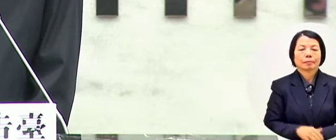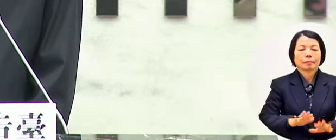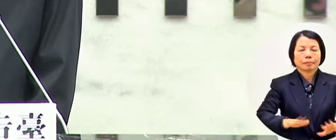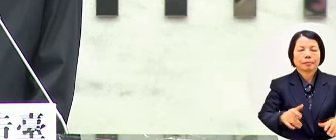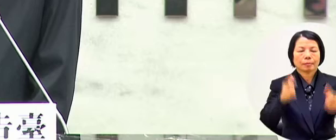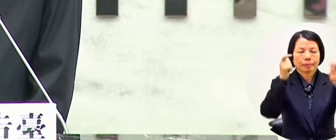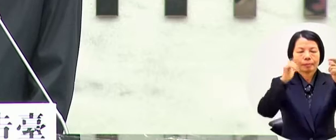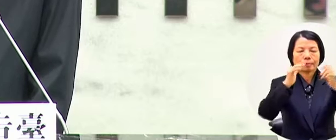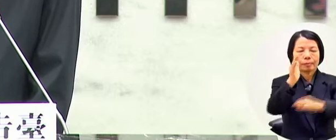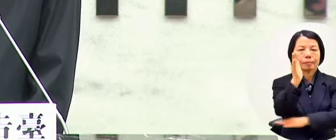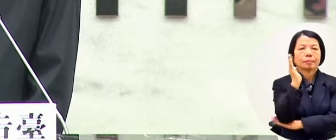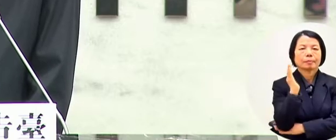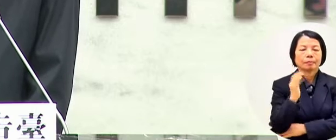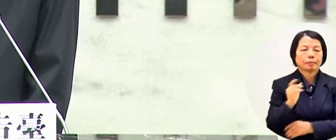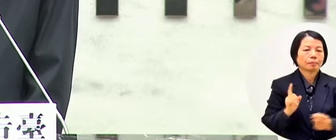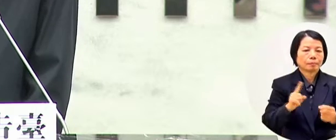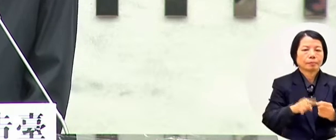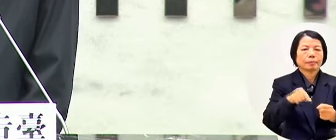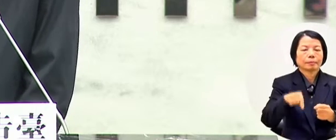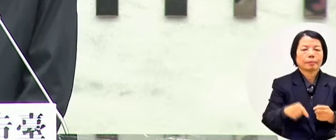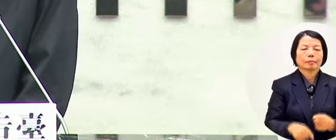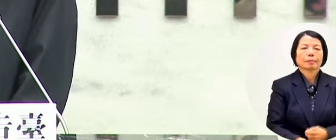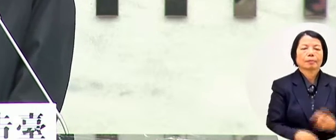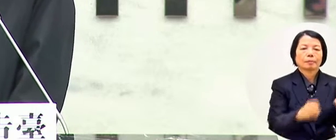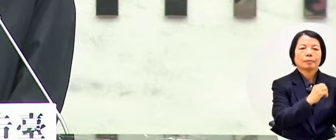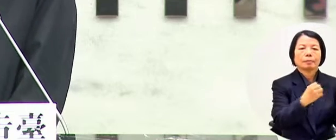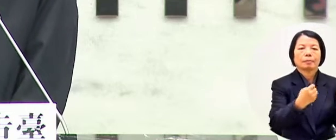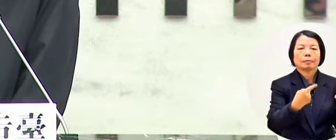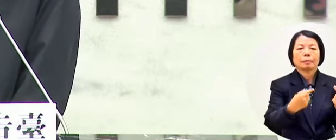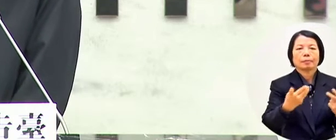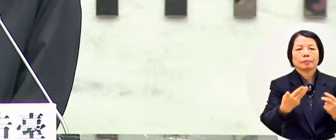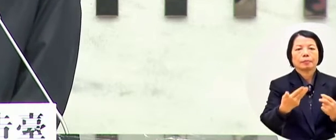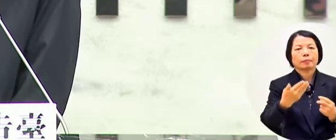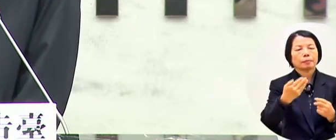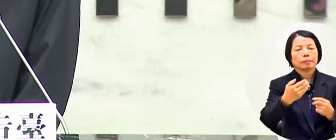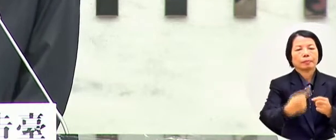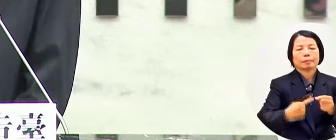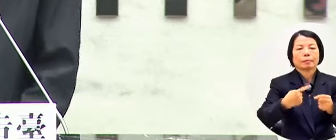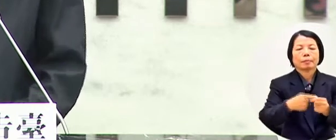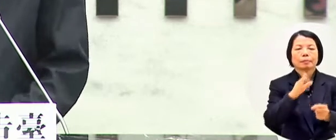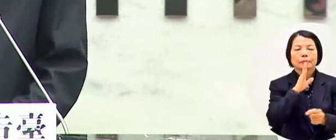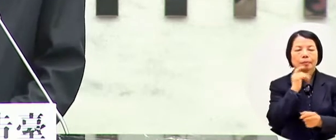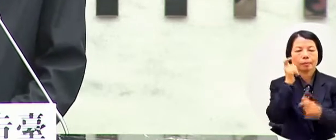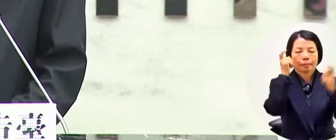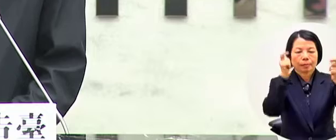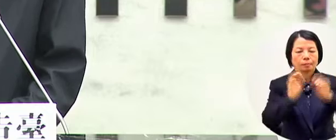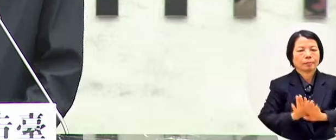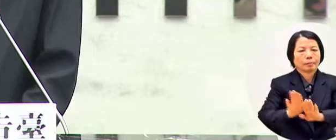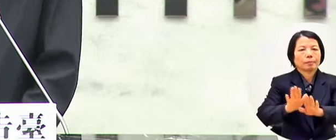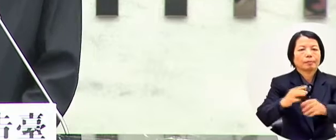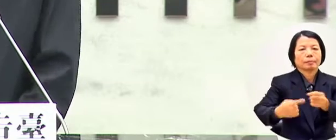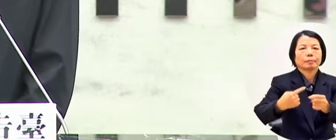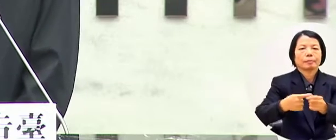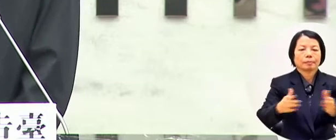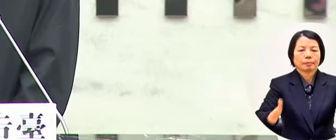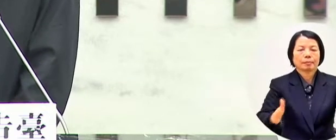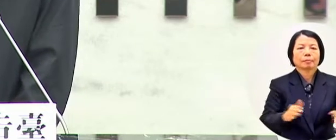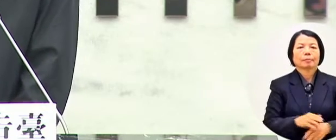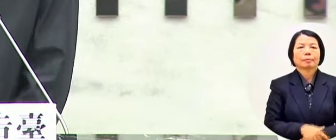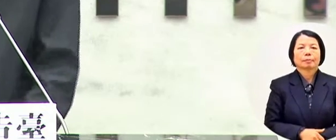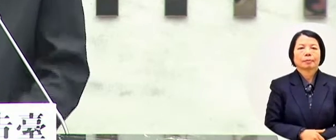点，2019年将是高雄冲刺的一年，市政府团队将以打造高